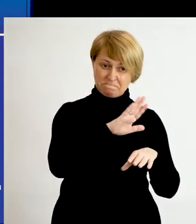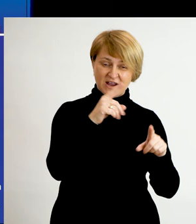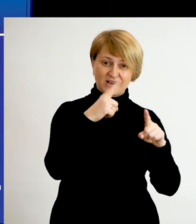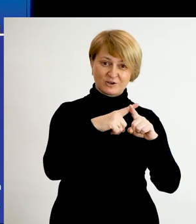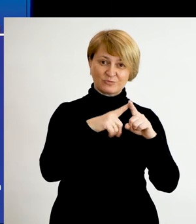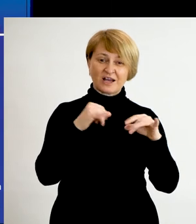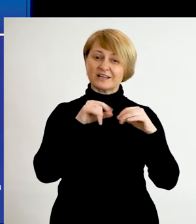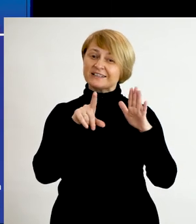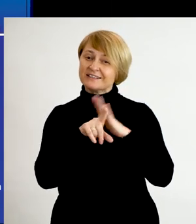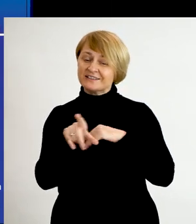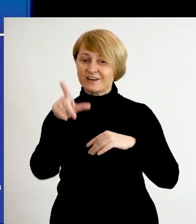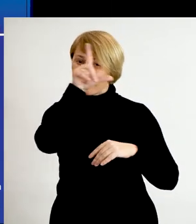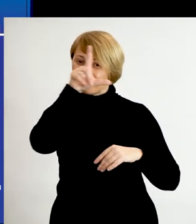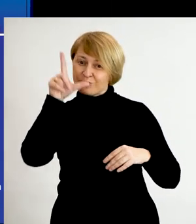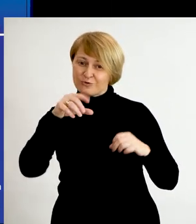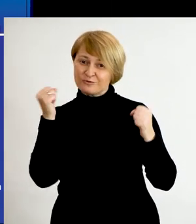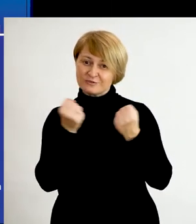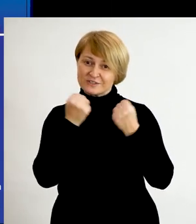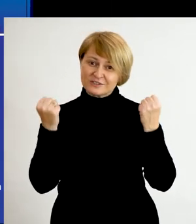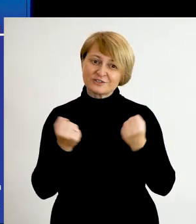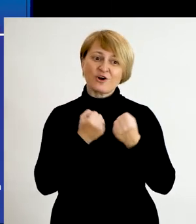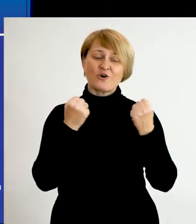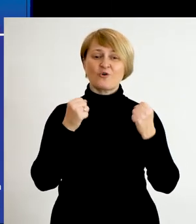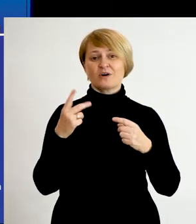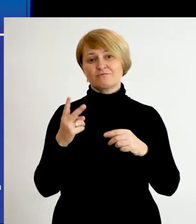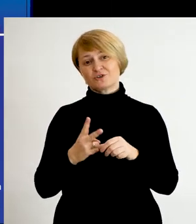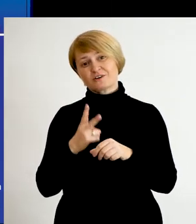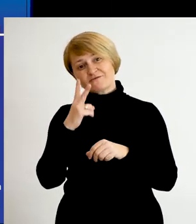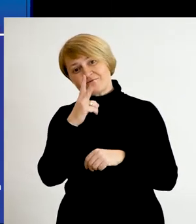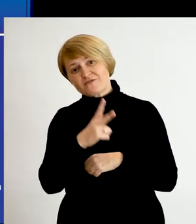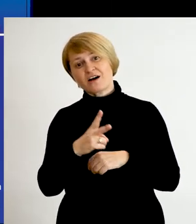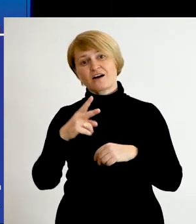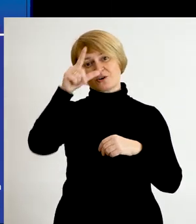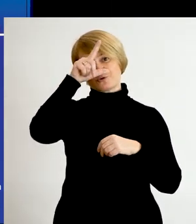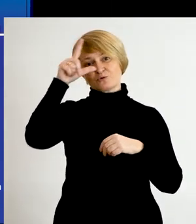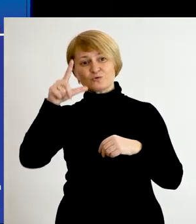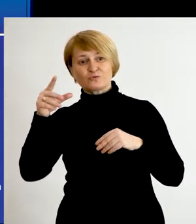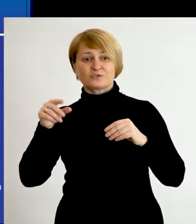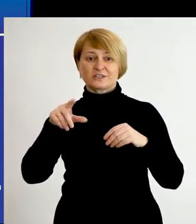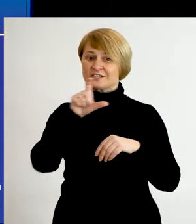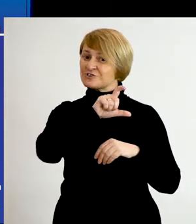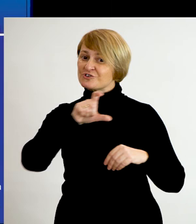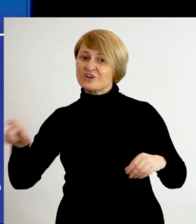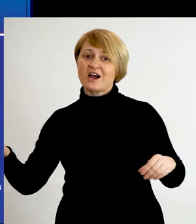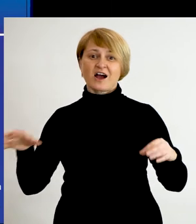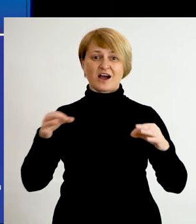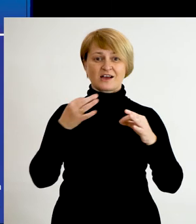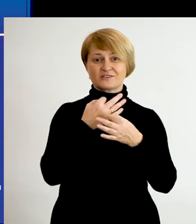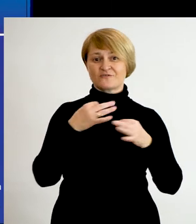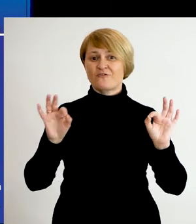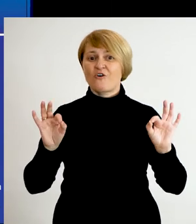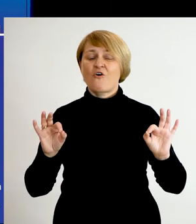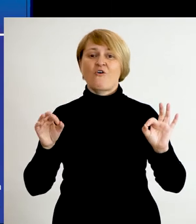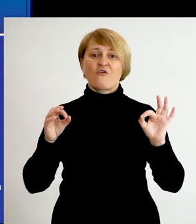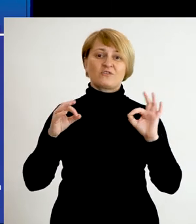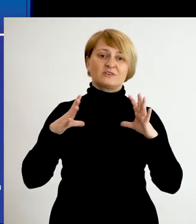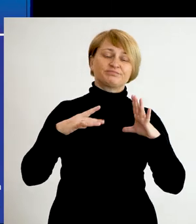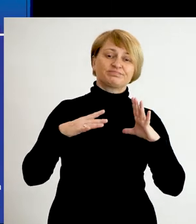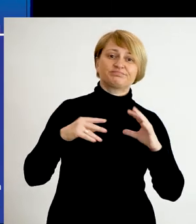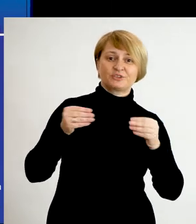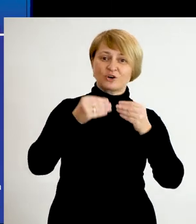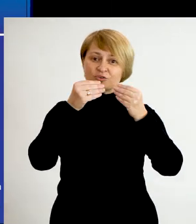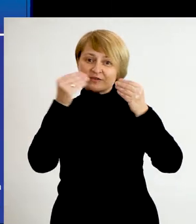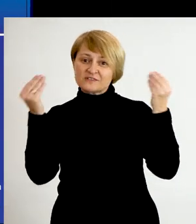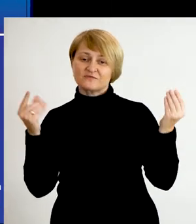zalety, ale inwestycje dla ludzi, czyli takie, w których spędza się czas, w których się rozwija, kształtuje. Często robi się rodzinnie, więc